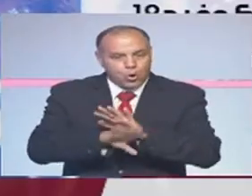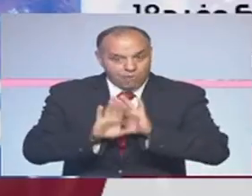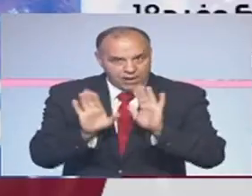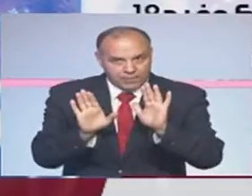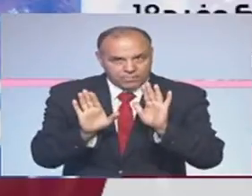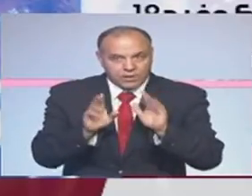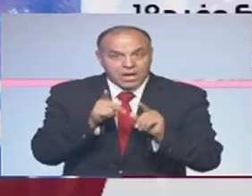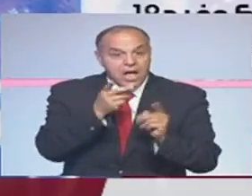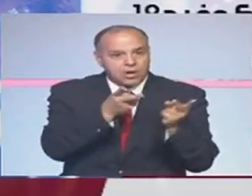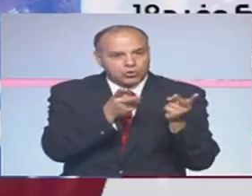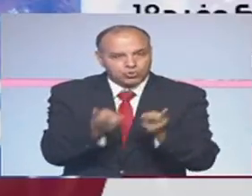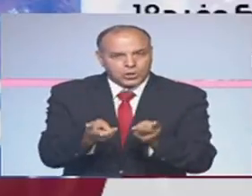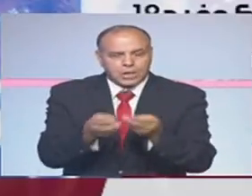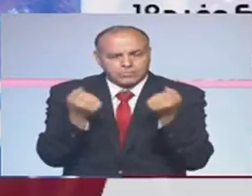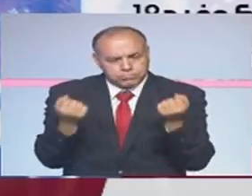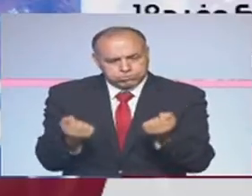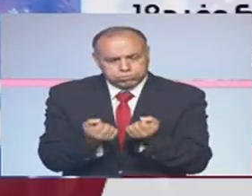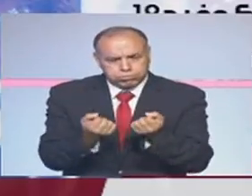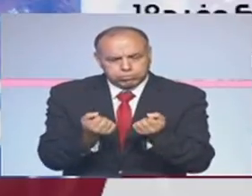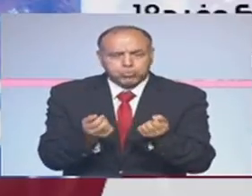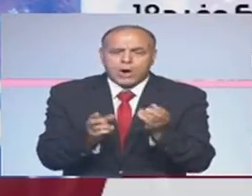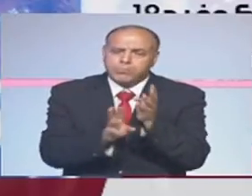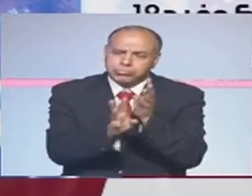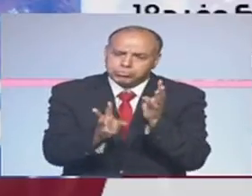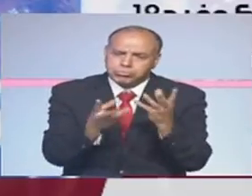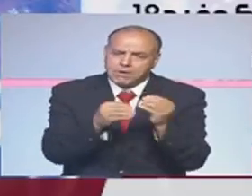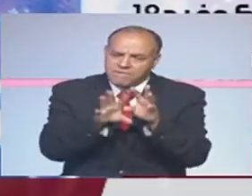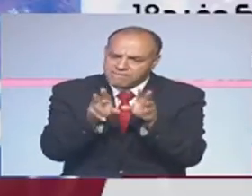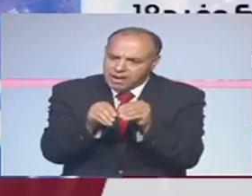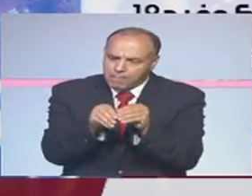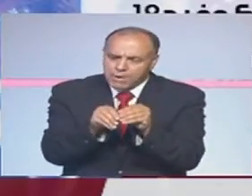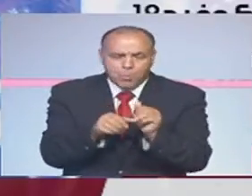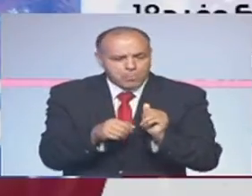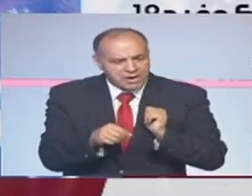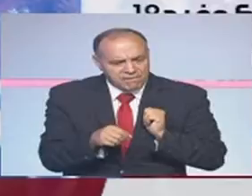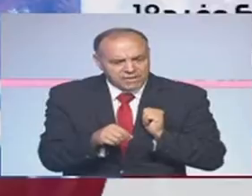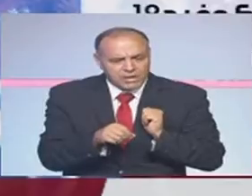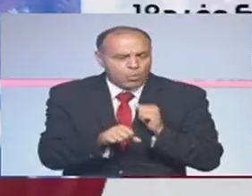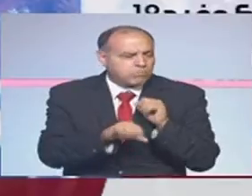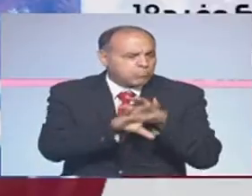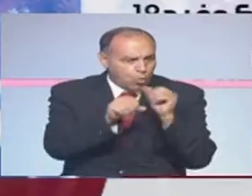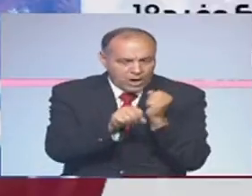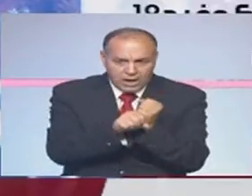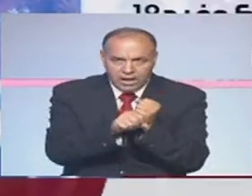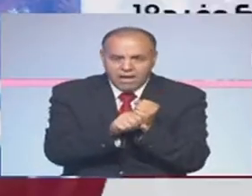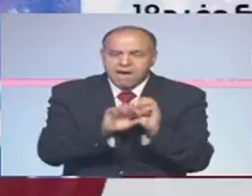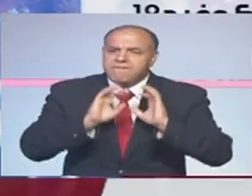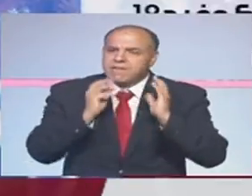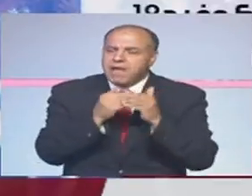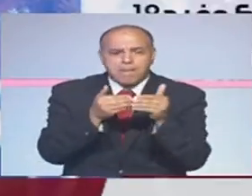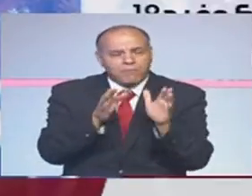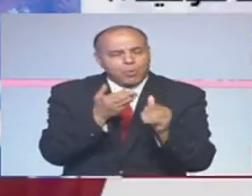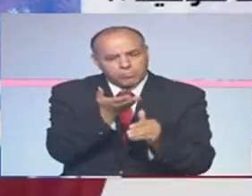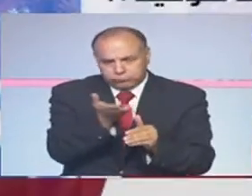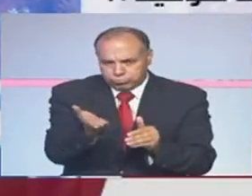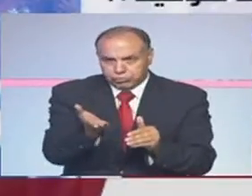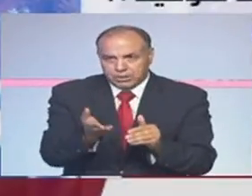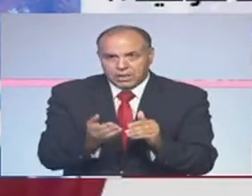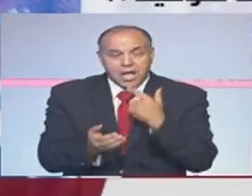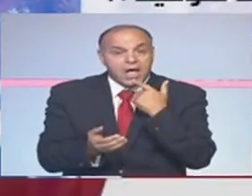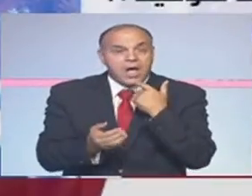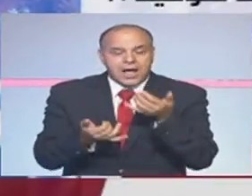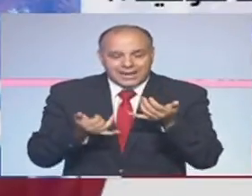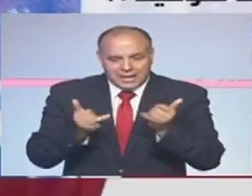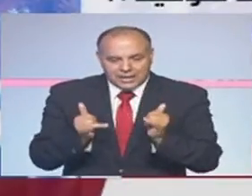عشر حضور التظاهرات والتجمعات العائليه والخاصه والعامه بالفضاءات المفتوحه رفع